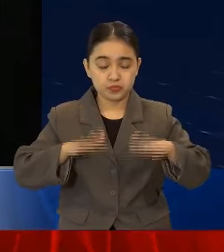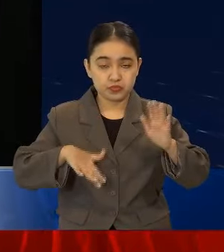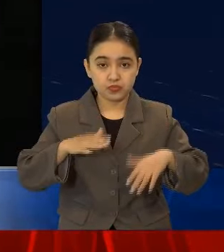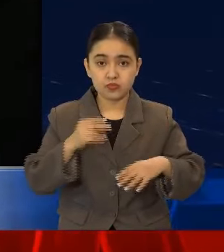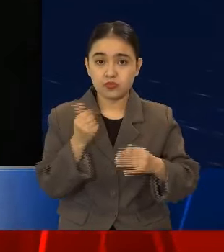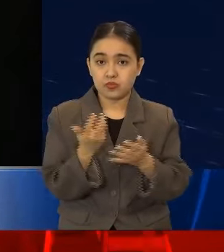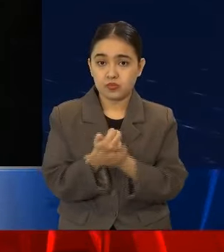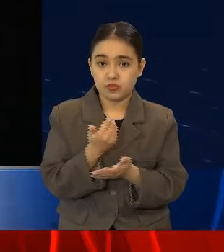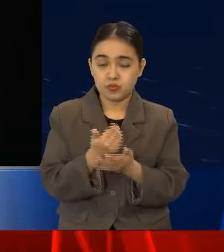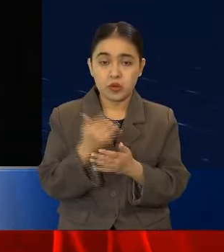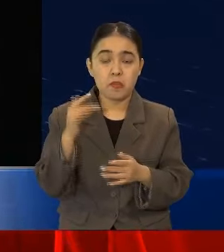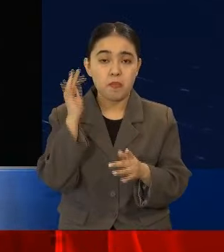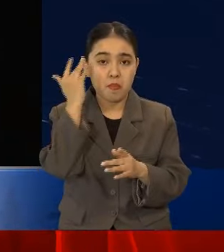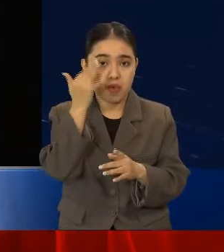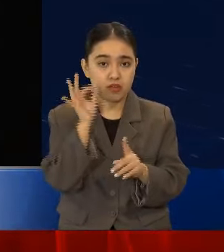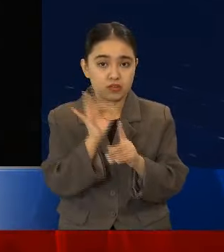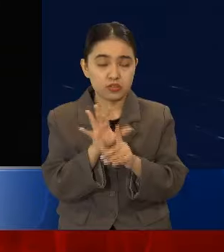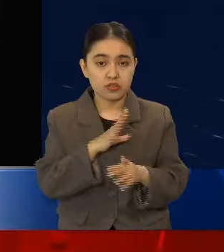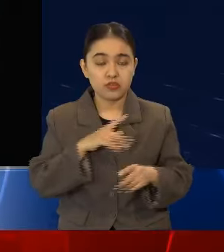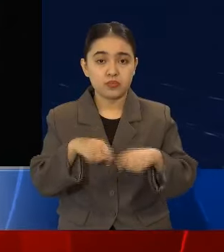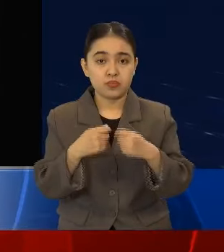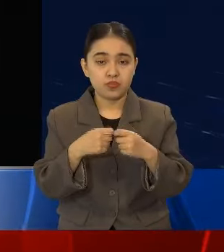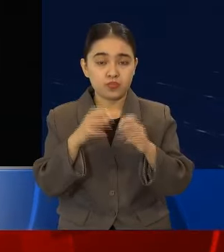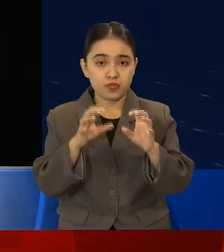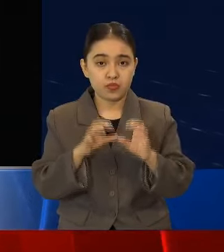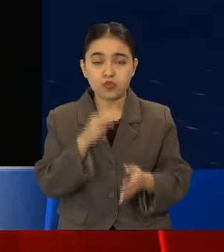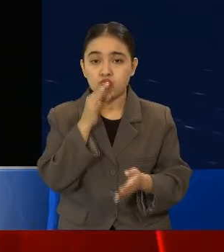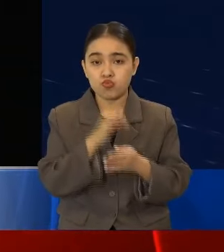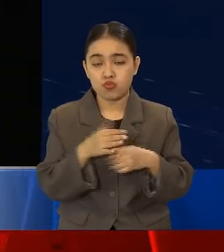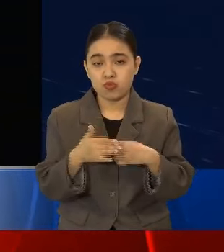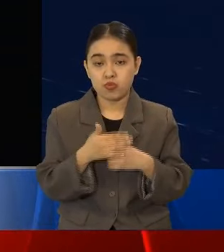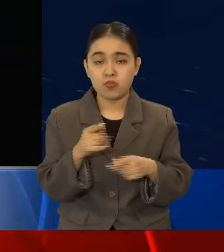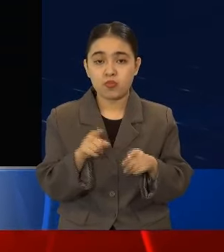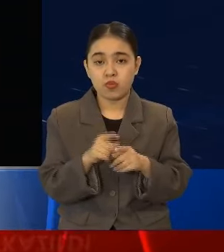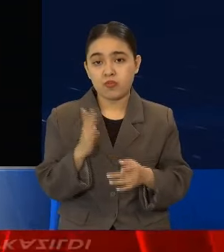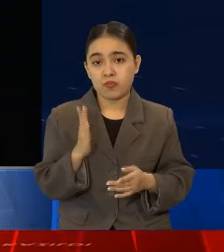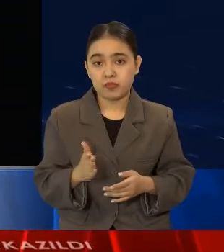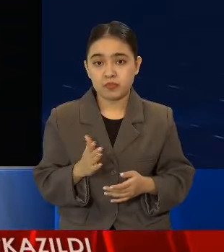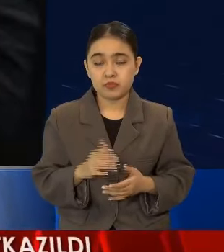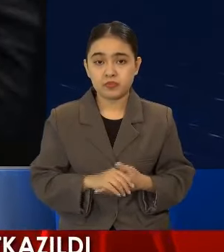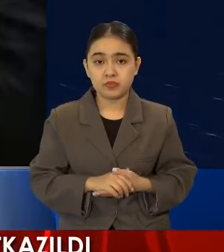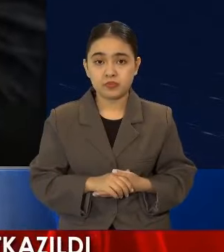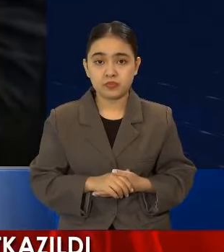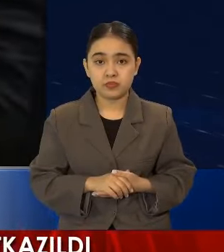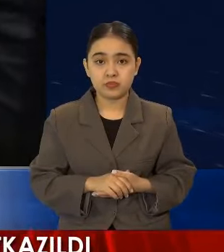mo'may pul topishni maqsad qilgan qonun buzarlar qilmishi uchun javob berishlariga to'g'ri keladi.